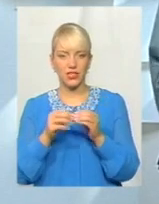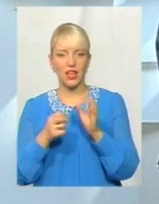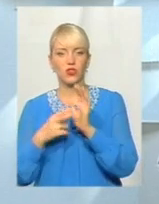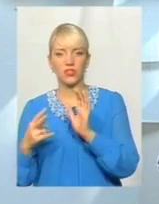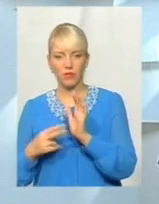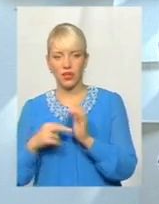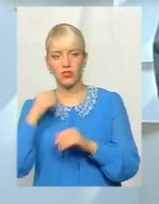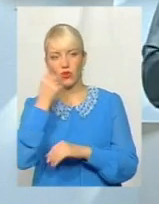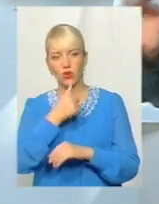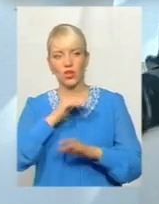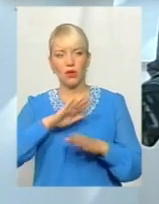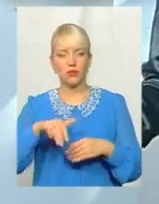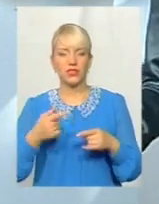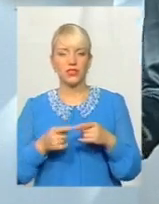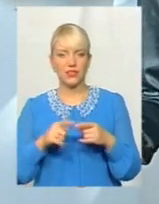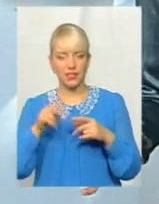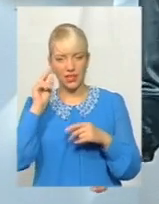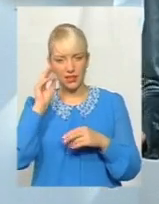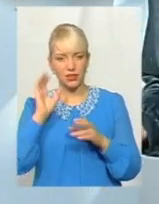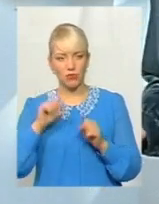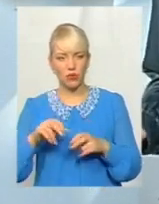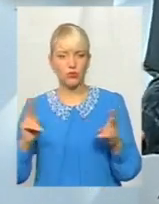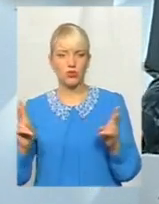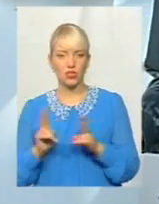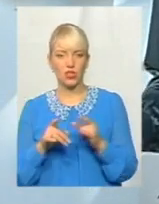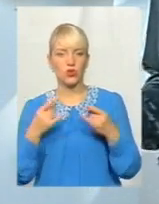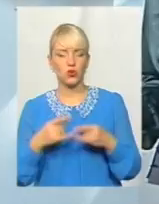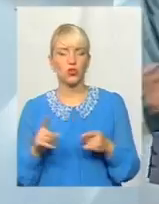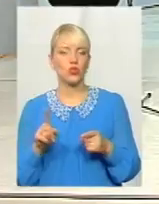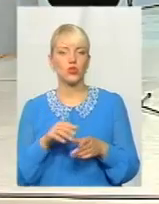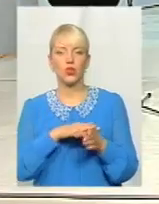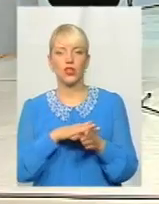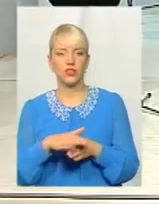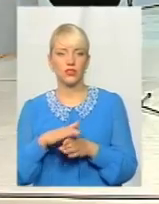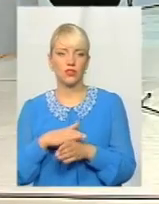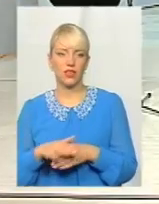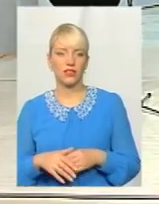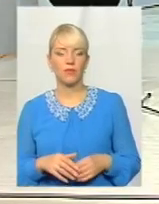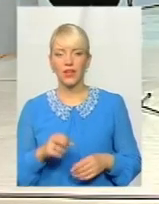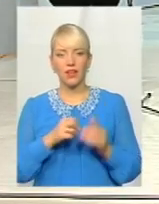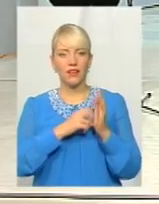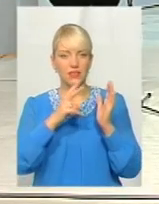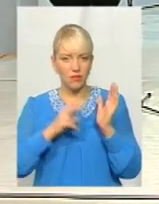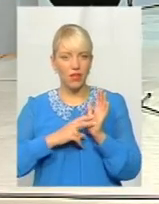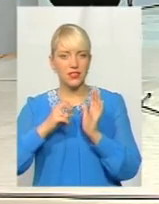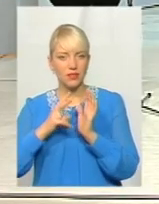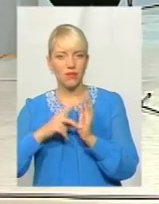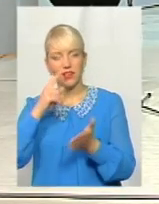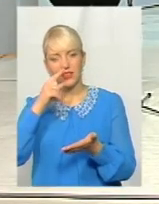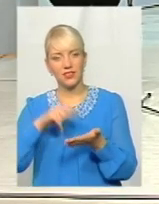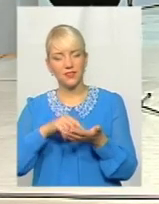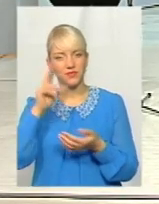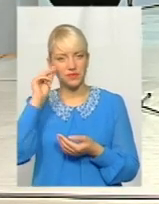17-го року, після цієї дати ми можемо знову зустрітися в студії і поговорити, що ж реалізували. Так, магія числа 17 продовжується.